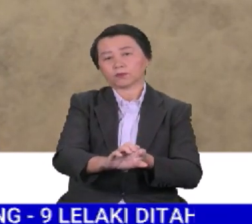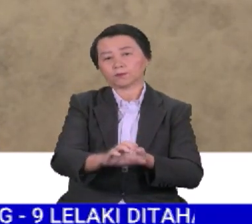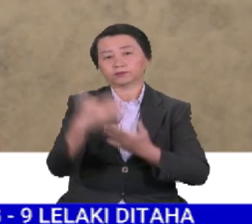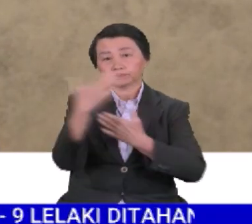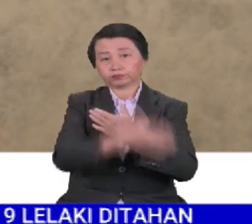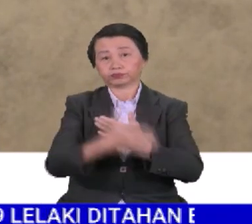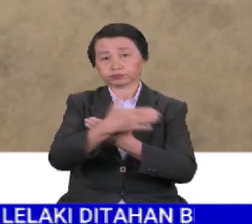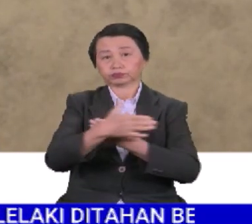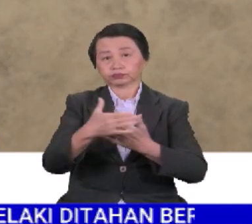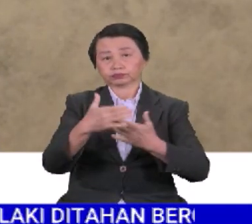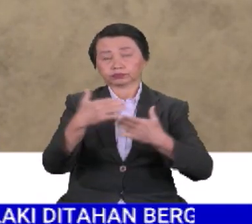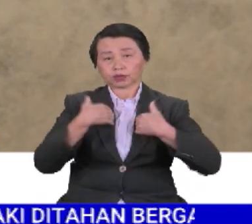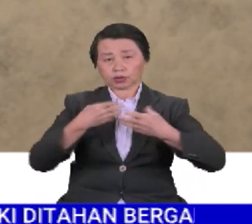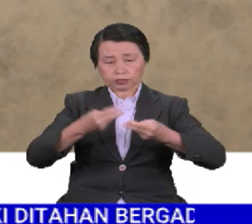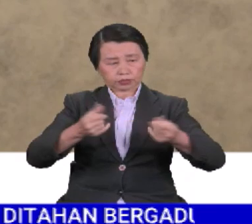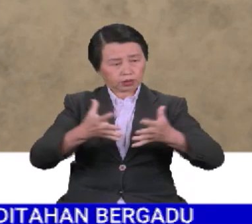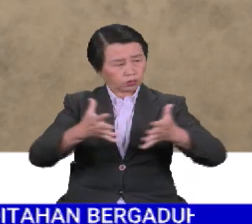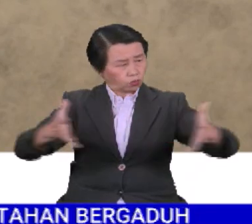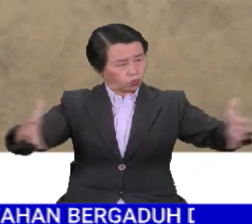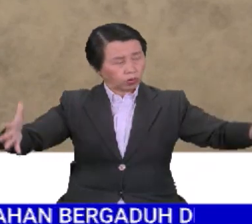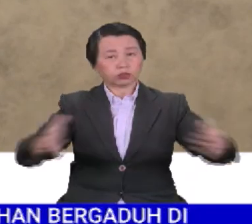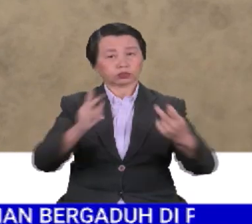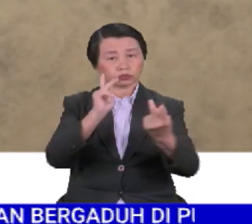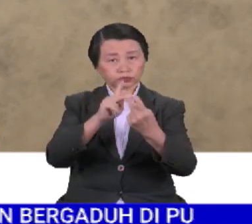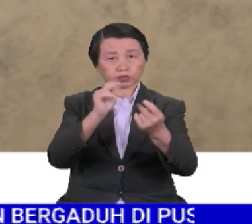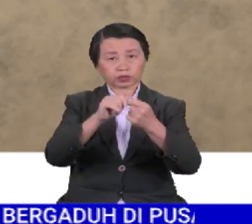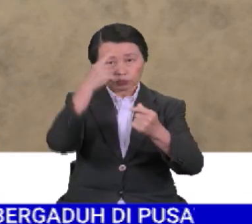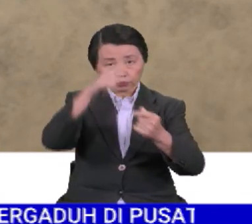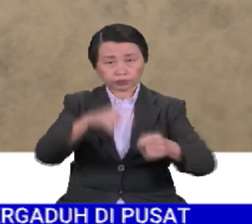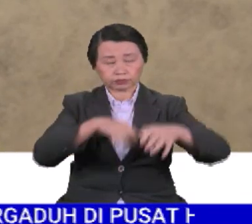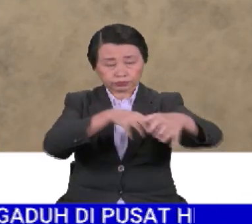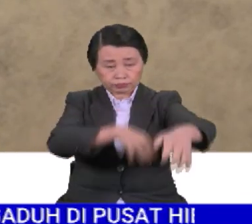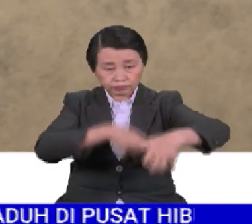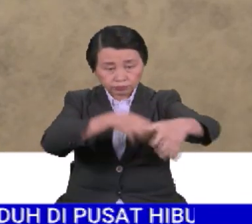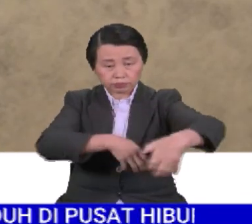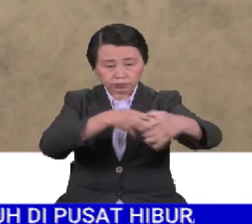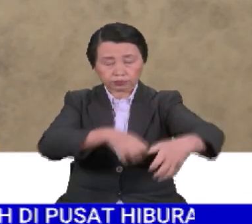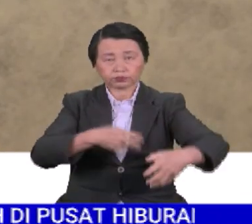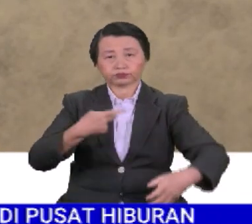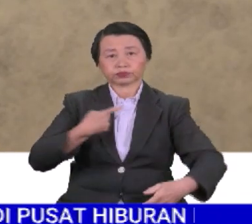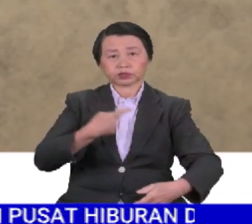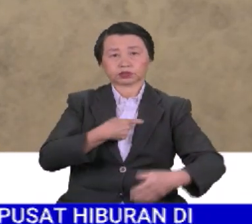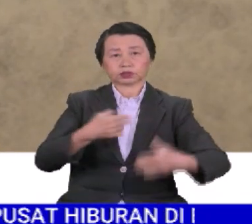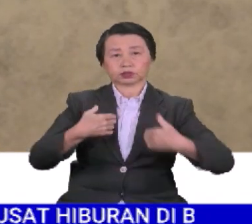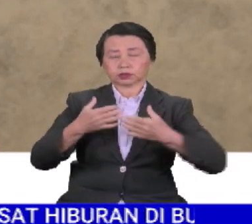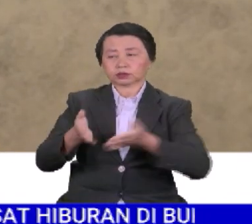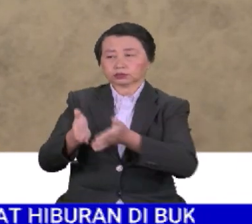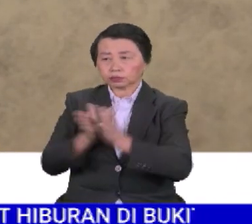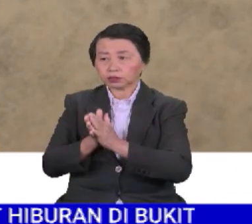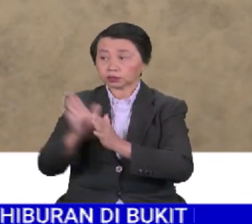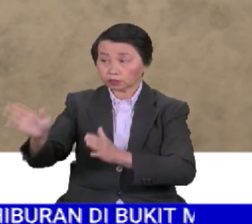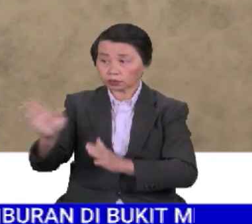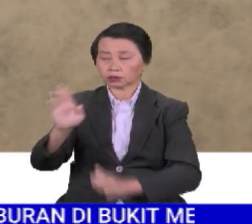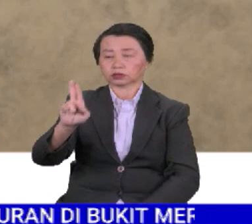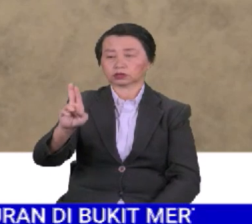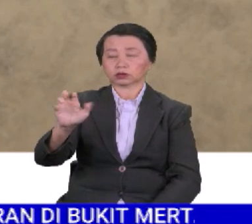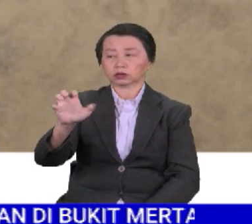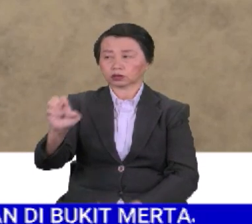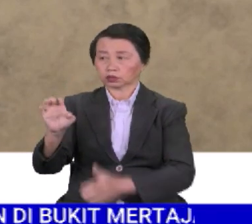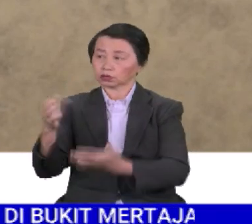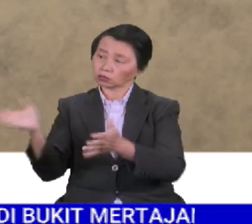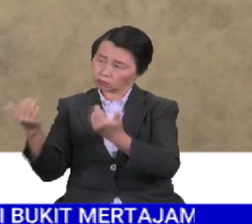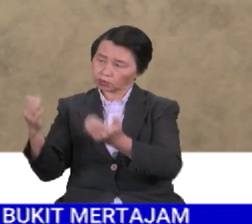mempunyai tanah yang luas dan sesuai untuk pertanian, kita meminta supaya mereka membuat